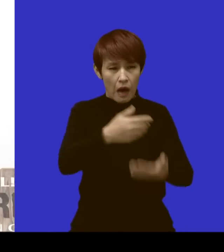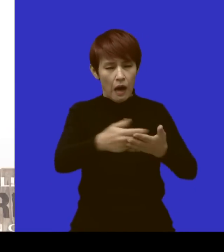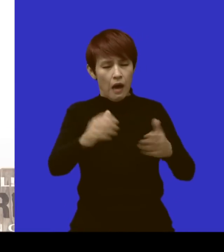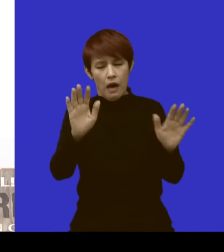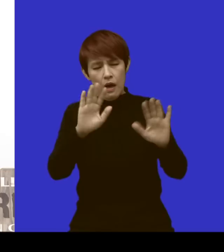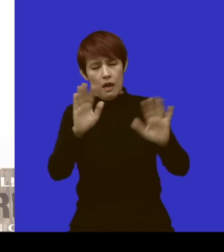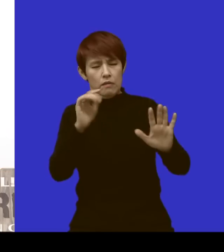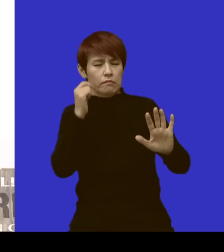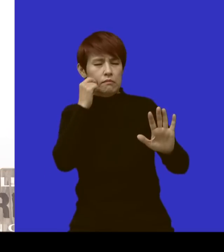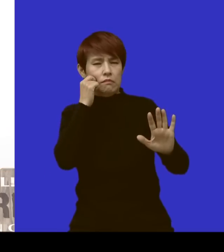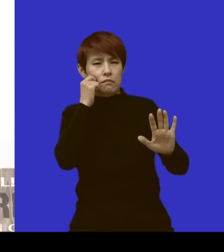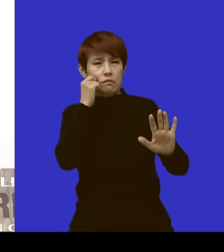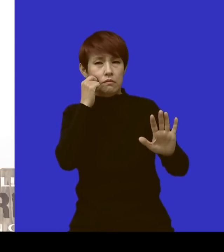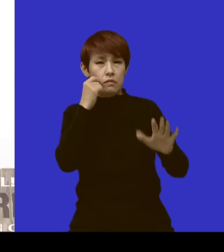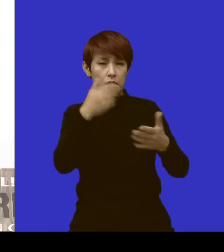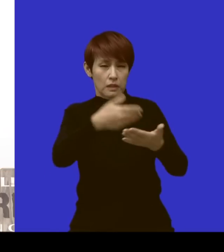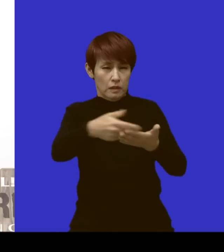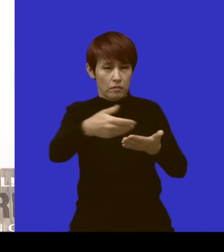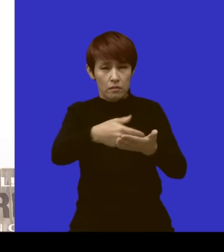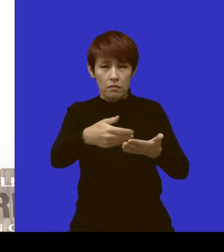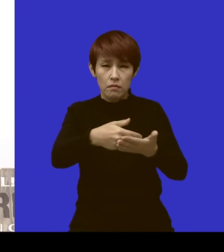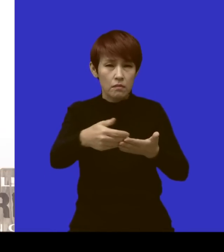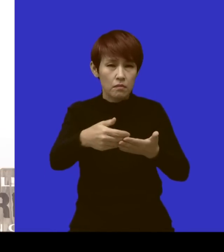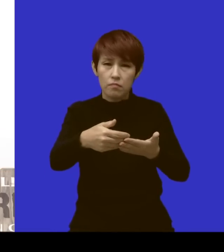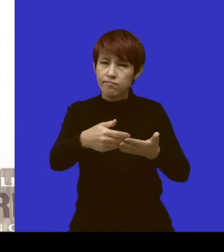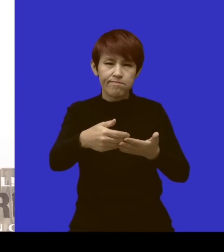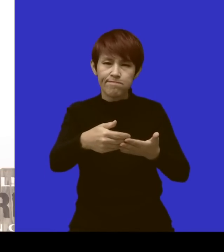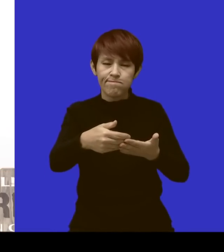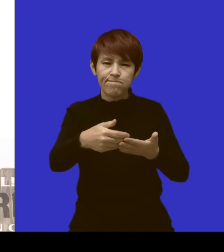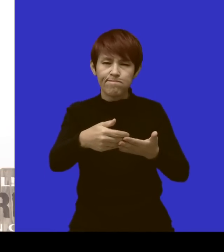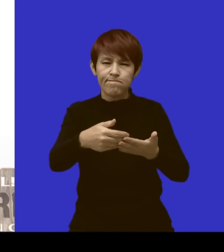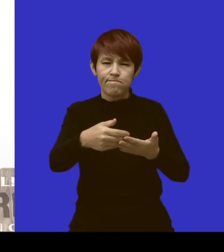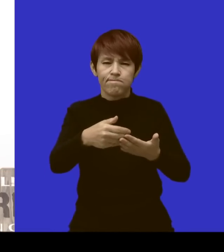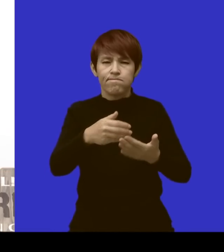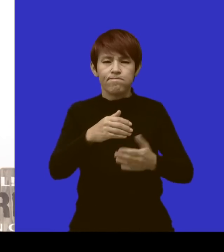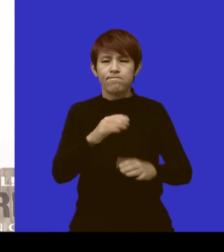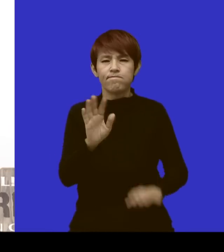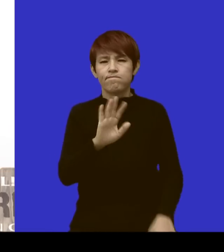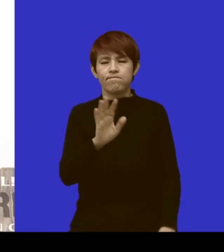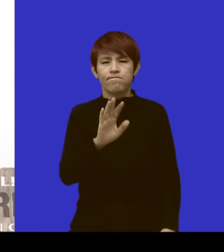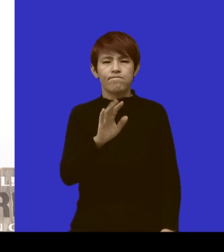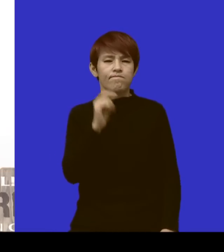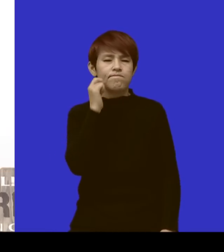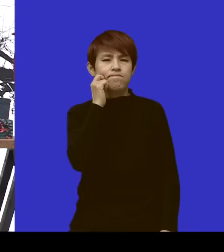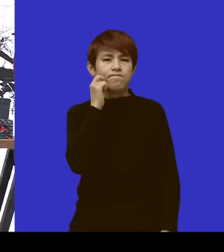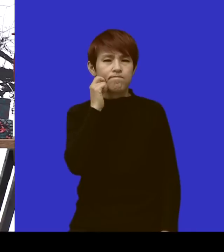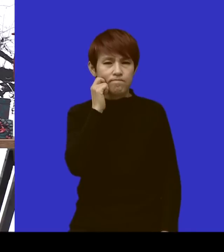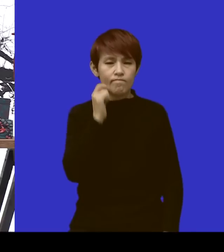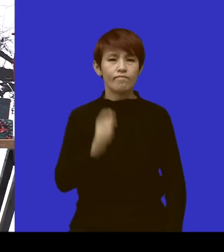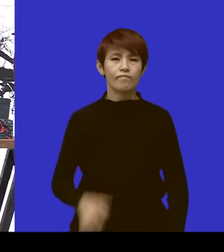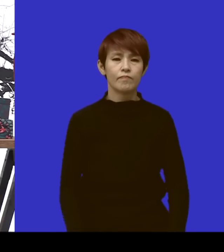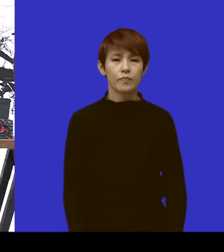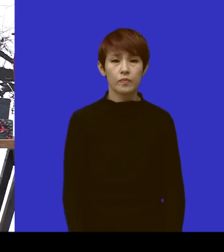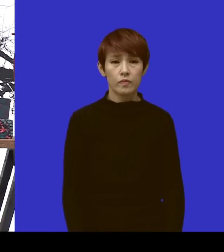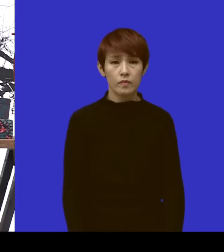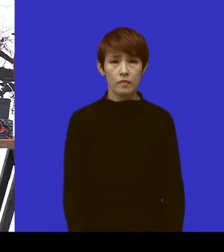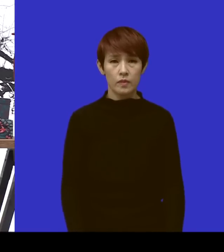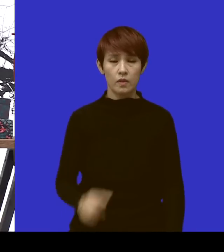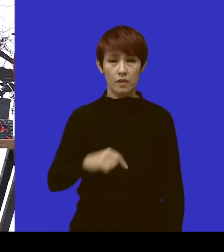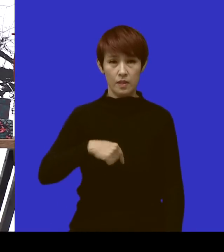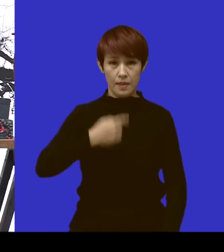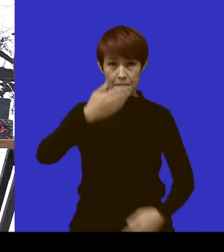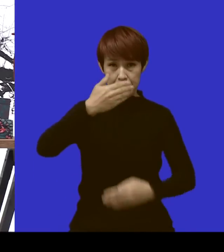두려워하더라고요. 뭔가 그림을 그리는 것에 대한 두려움이 있다라는 거를 알 수 있었어요. 예, 예. 그리고- 원래 자폐아들이